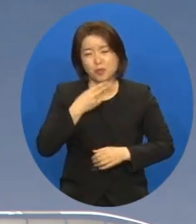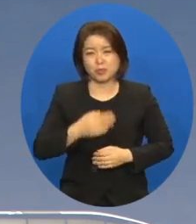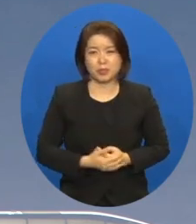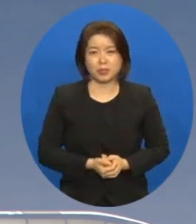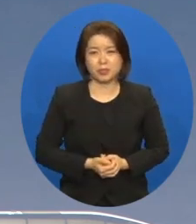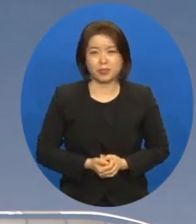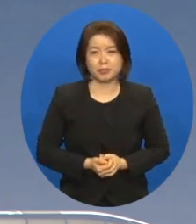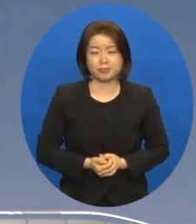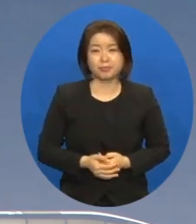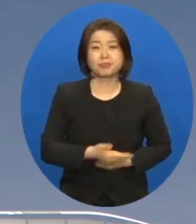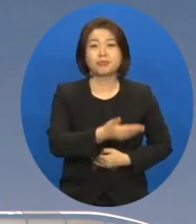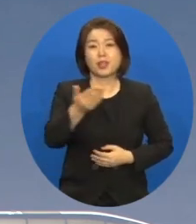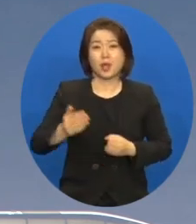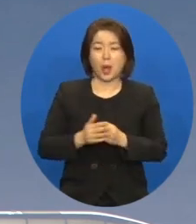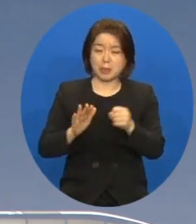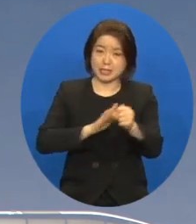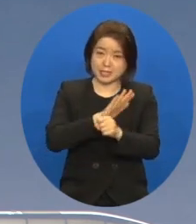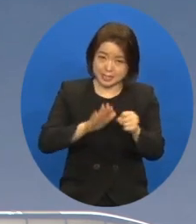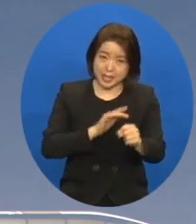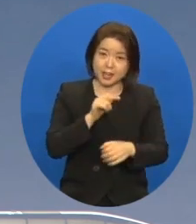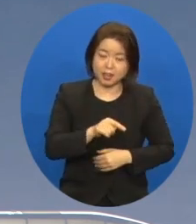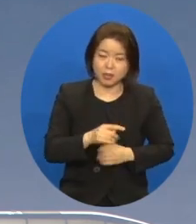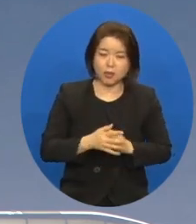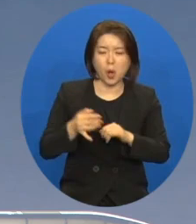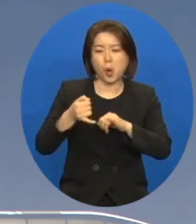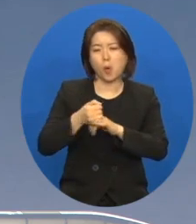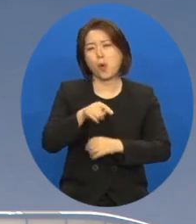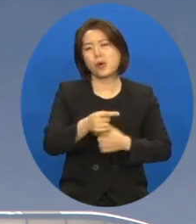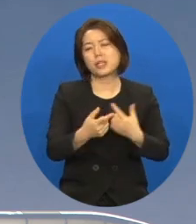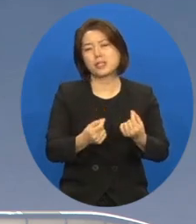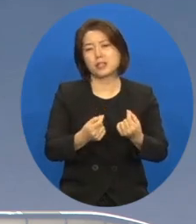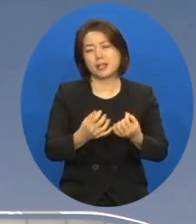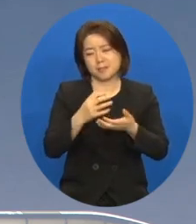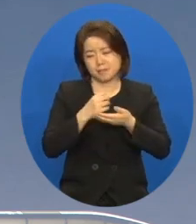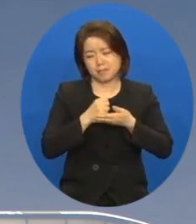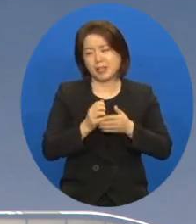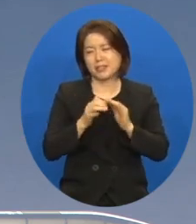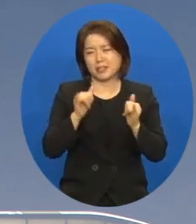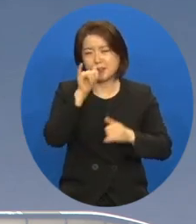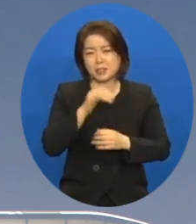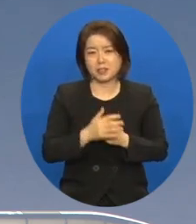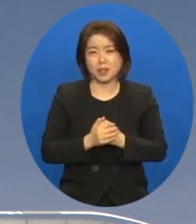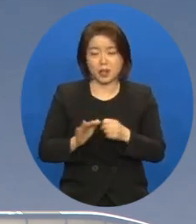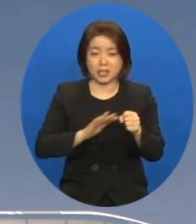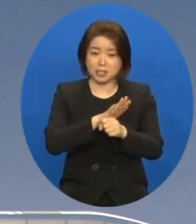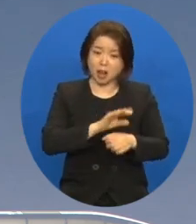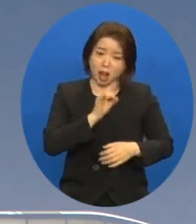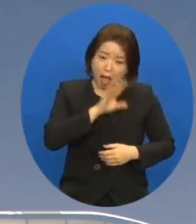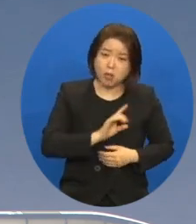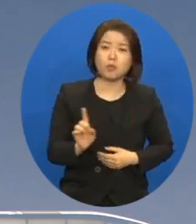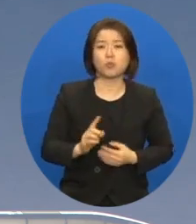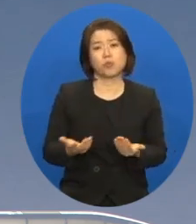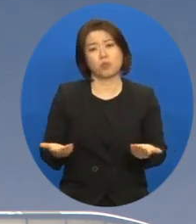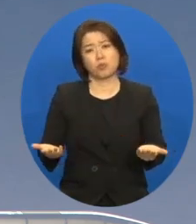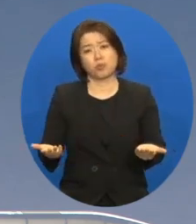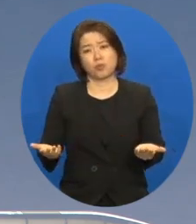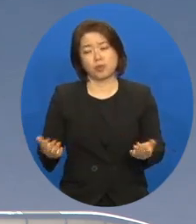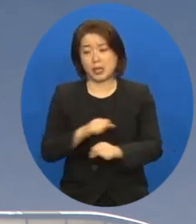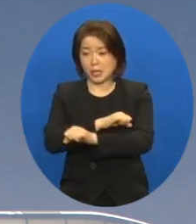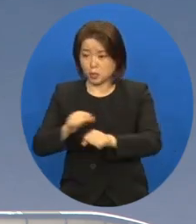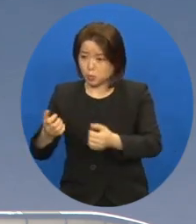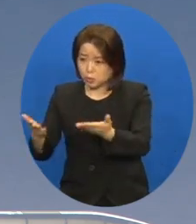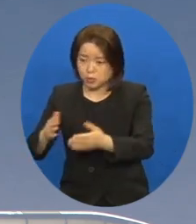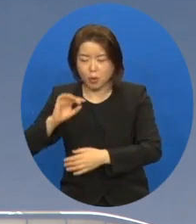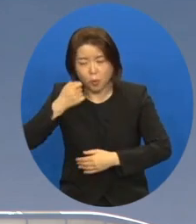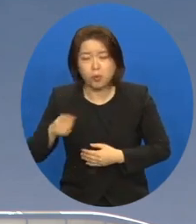여러분, 사랑하라는 것도 꼭 이렇게 받아들이는 분들이 있습니다. 사랑이 안 되는데 어떻게? 용서가 안